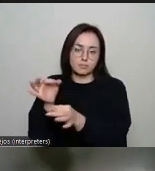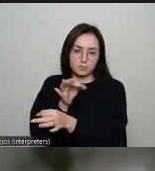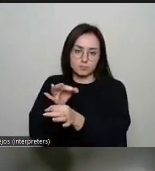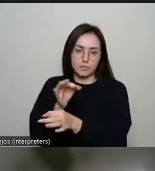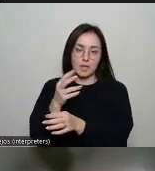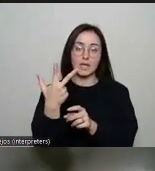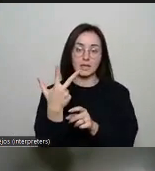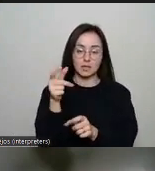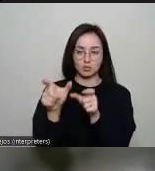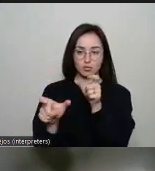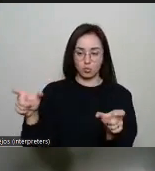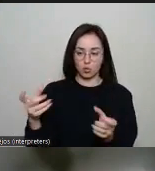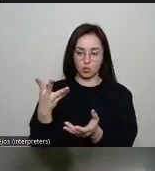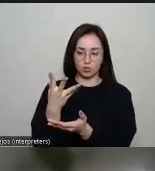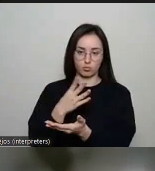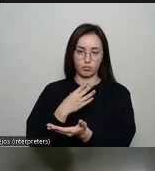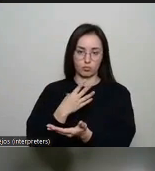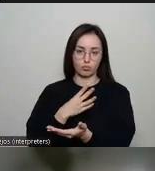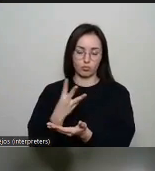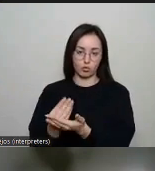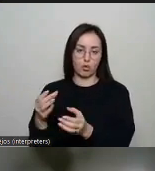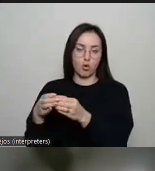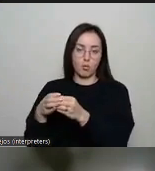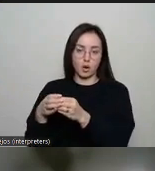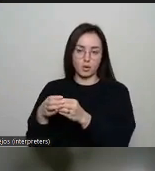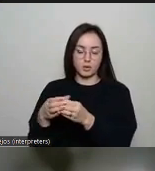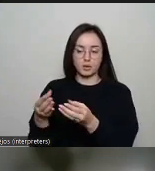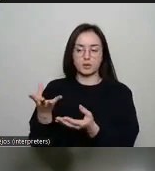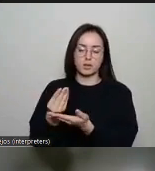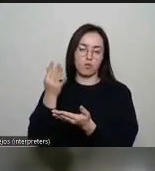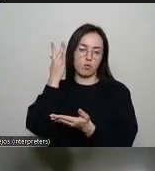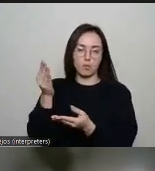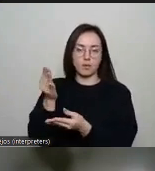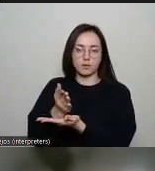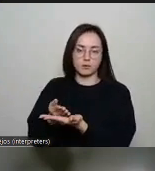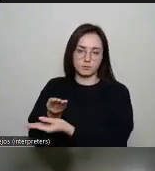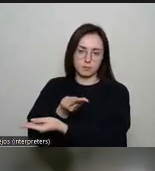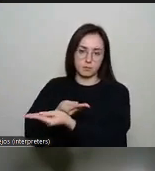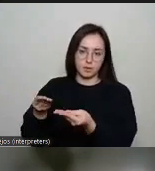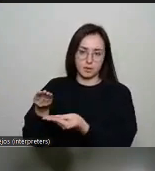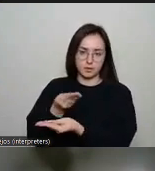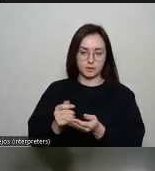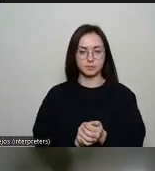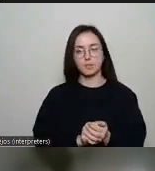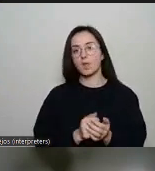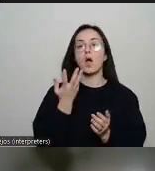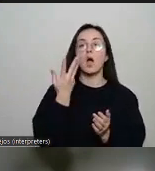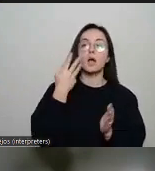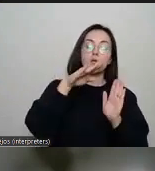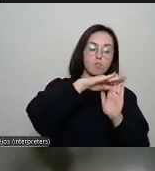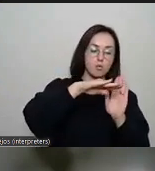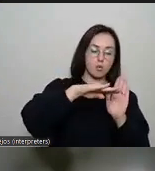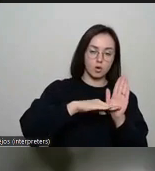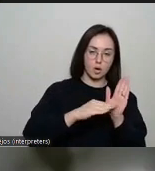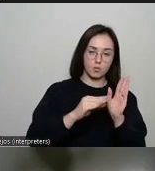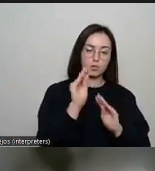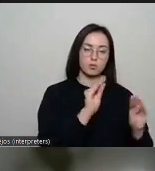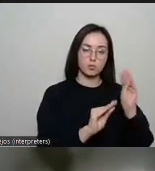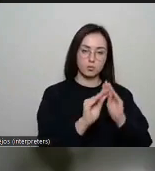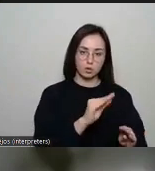trise, pasidalinom tokią nuomonę. NCHA stovė pastebėjo, kad ruošiant programas, iš tikrųjų